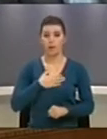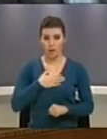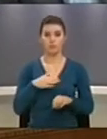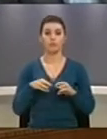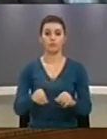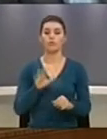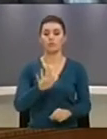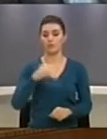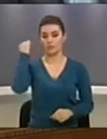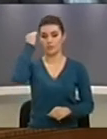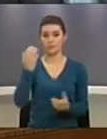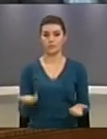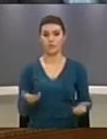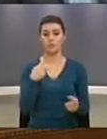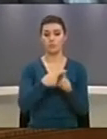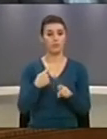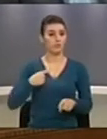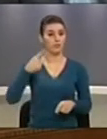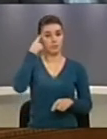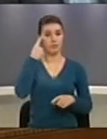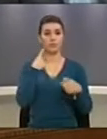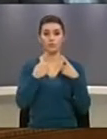Dhe mendojmë ne